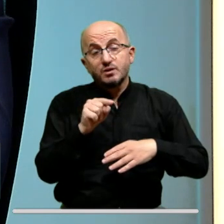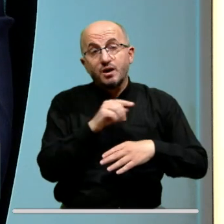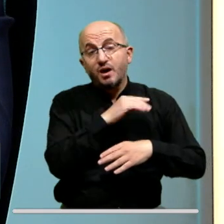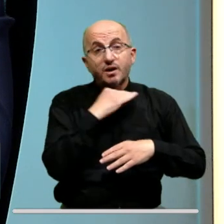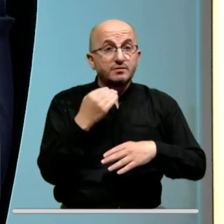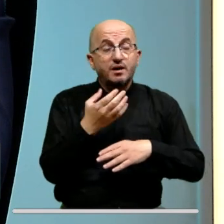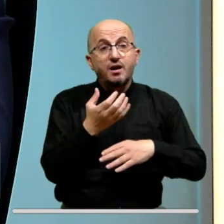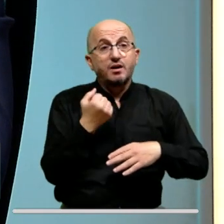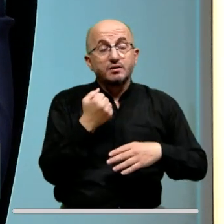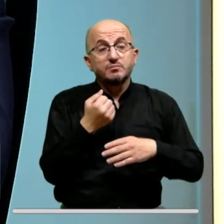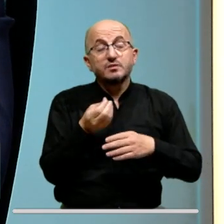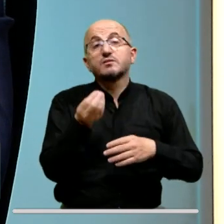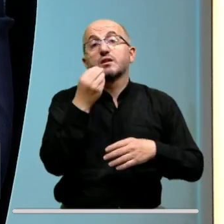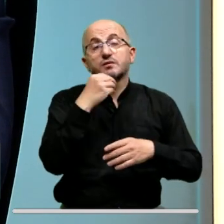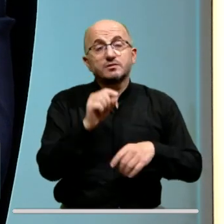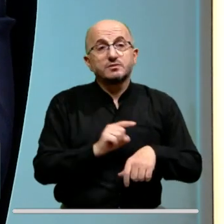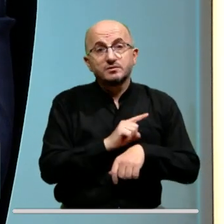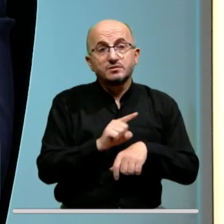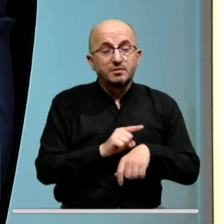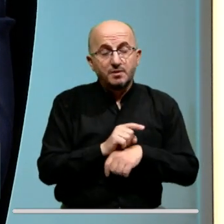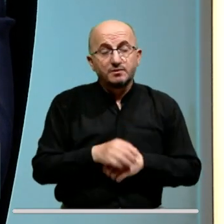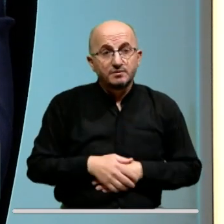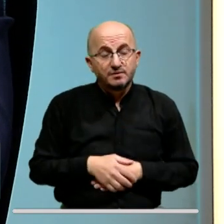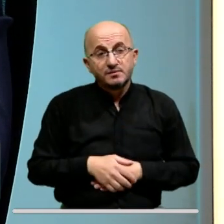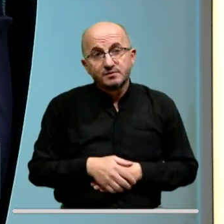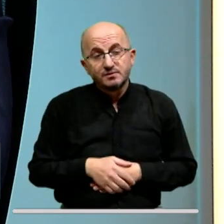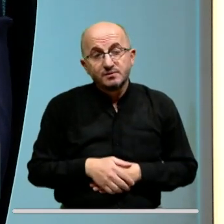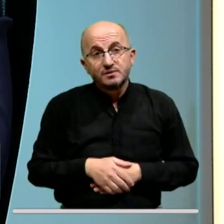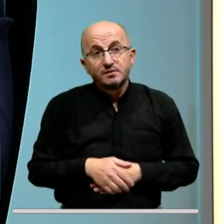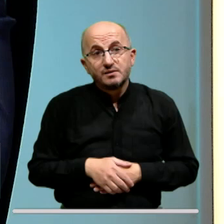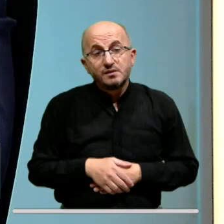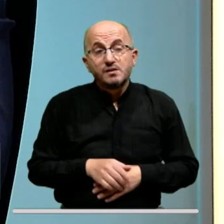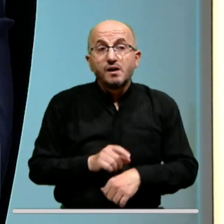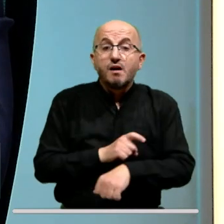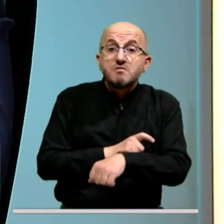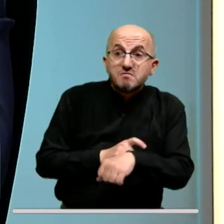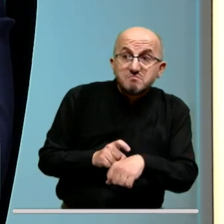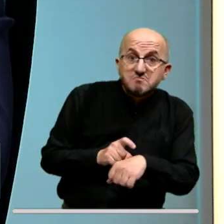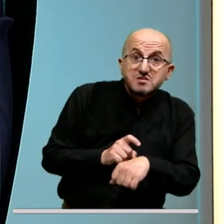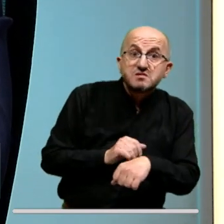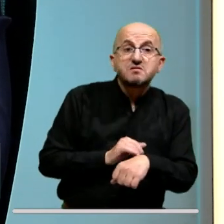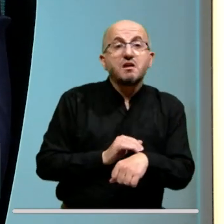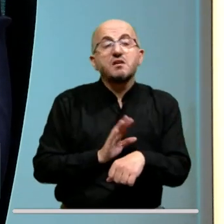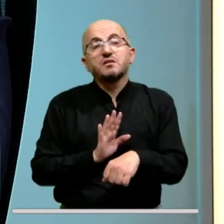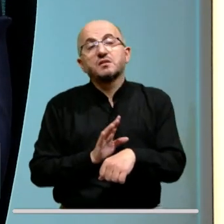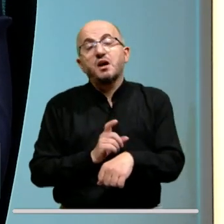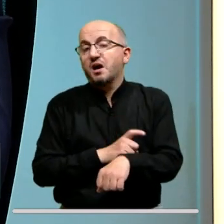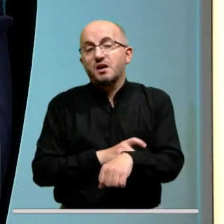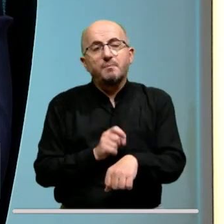alıp kullandığı zaman, bunu yediği zaman bu buna haram mıdır değil midir? Buna haram